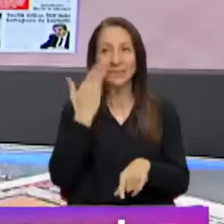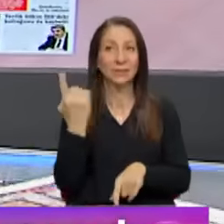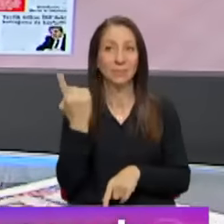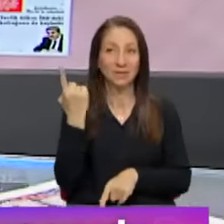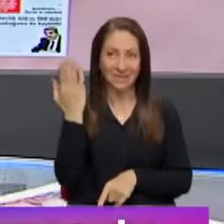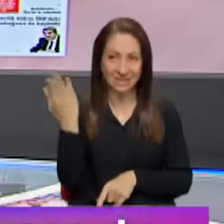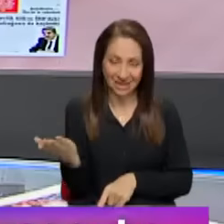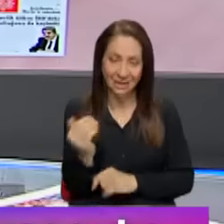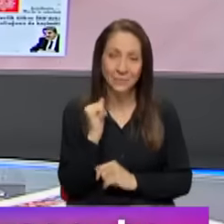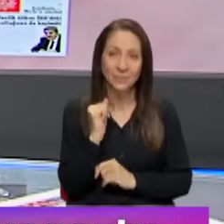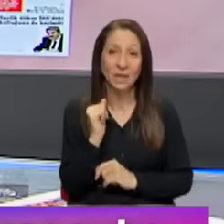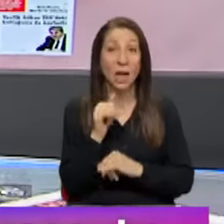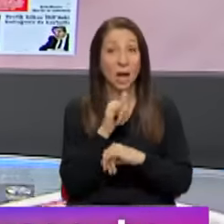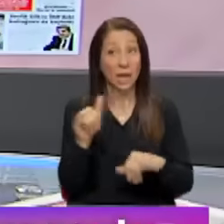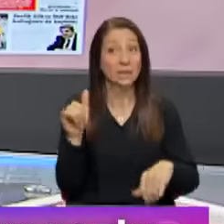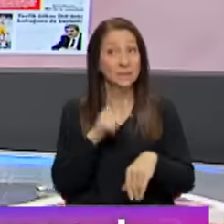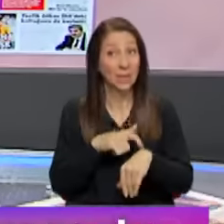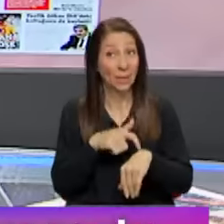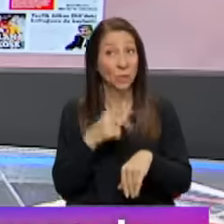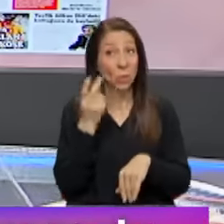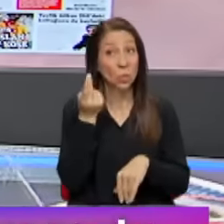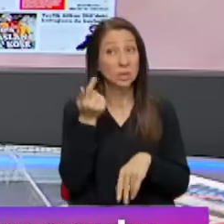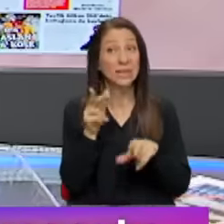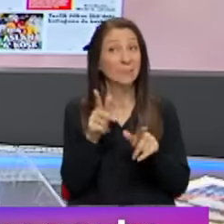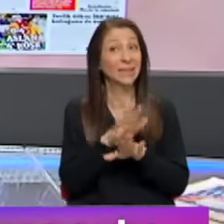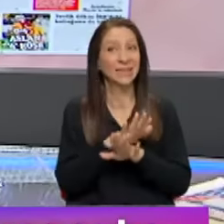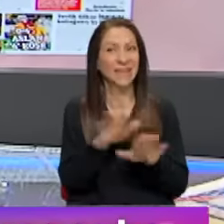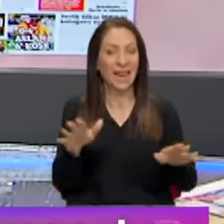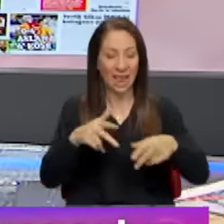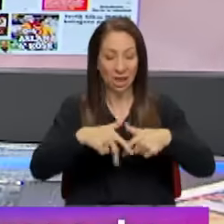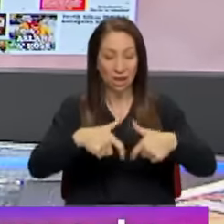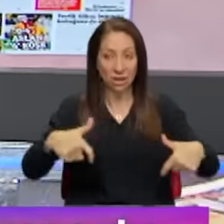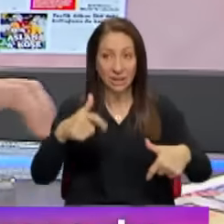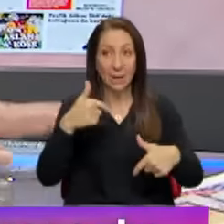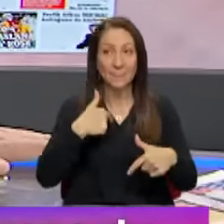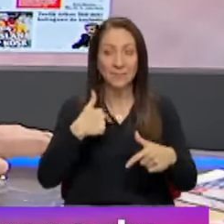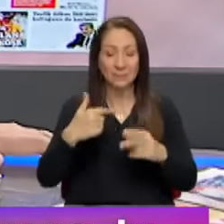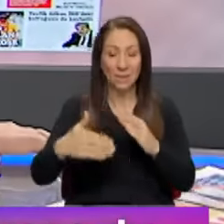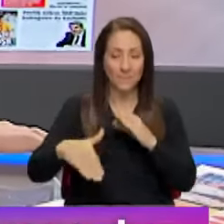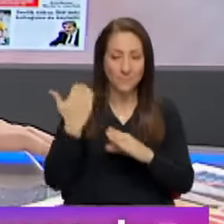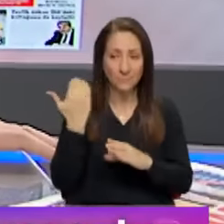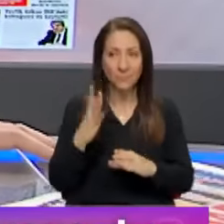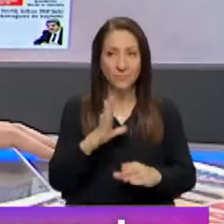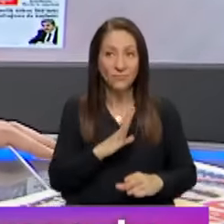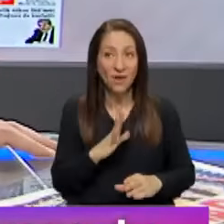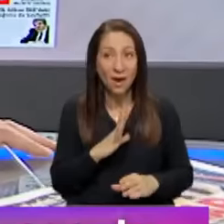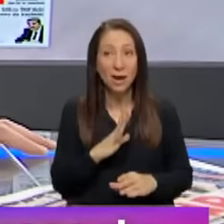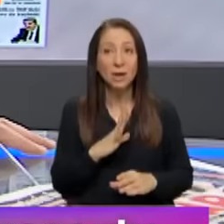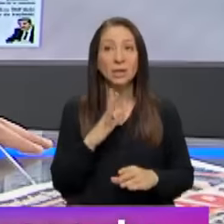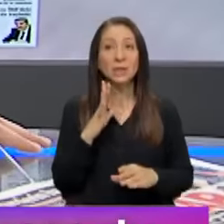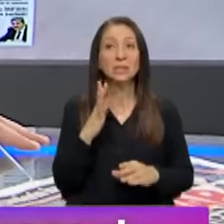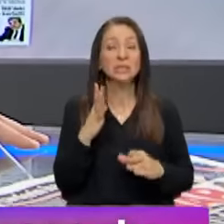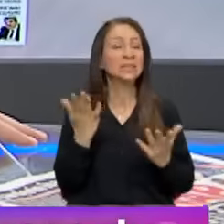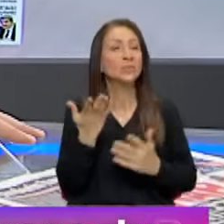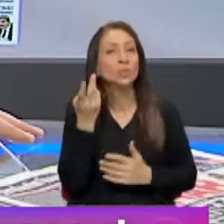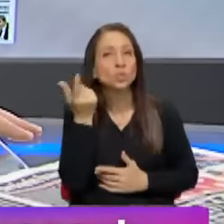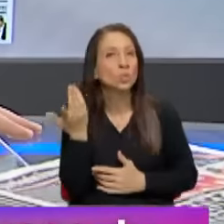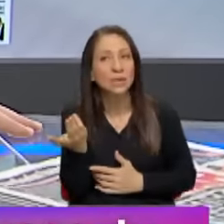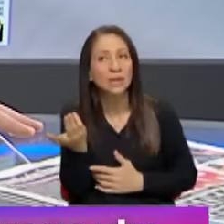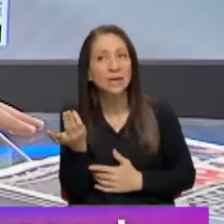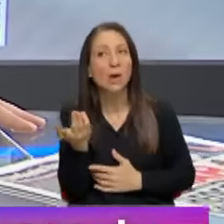izleyicilerimizden birisi kendisi. Aynı zamanda unutulacak gibi değil başlığı altında bizimle paylaşmış olduğu mesaj şu. Nasıl unutulur